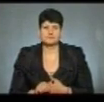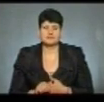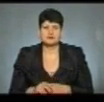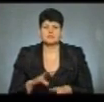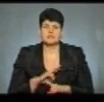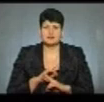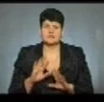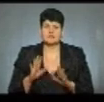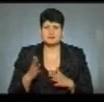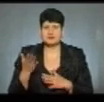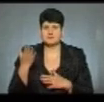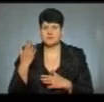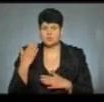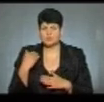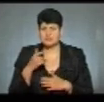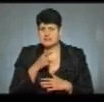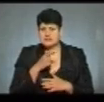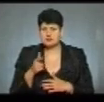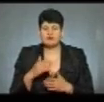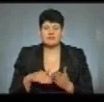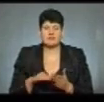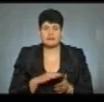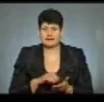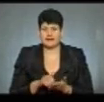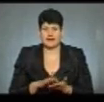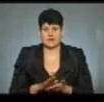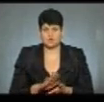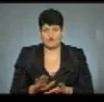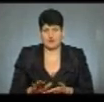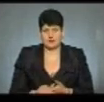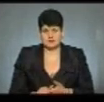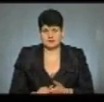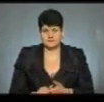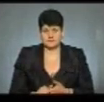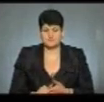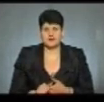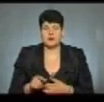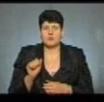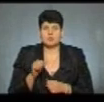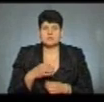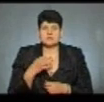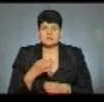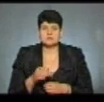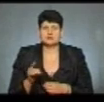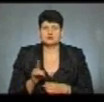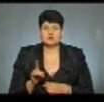Летальних випадків за минулий епідсезон взагалі у нас не реєструвалося. Тобто ми можемо сказати, що все ж